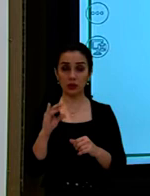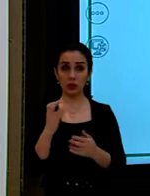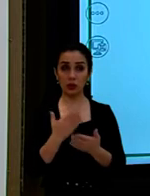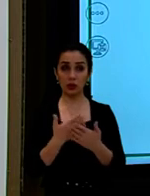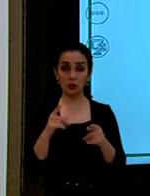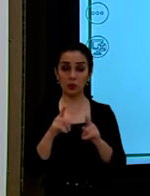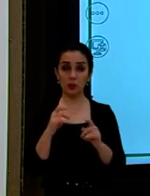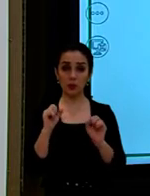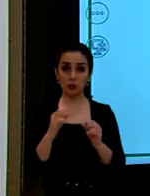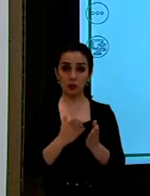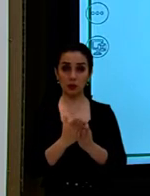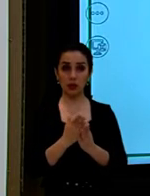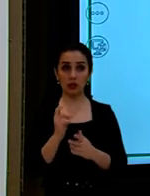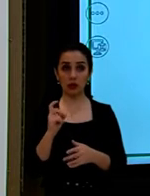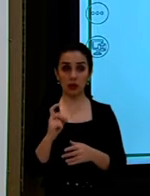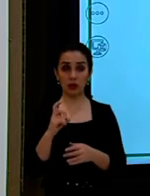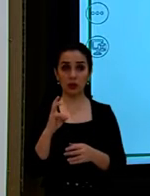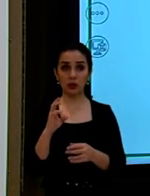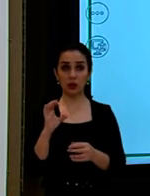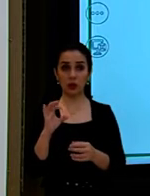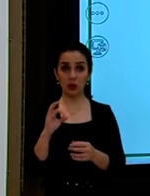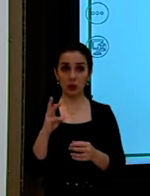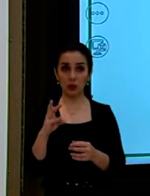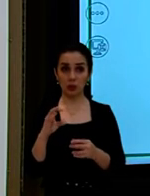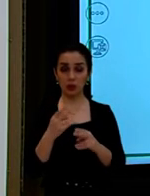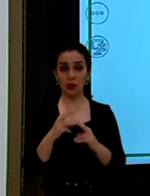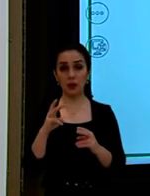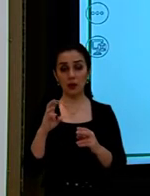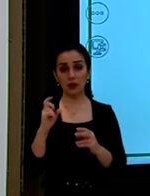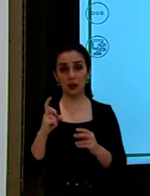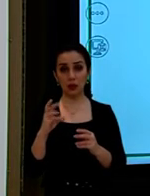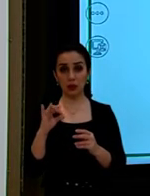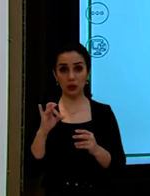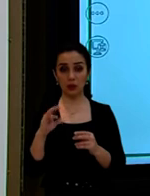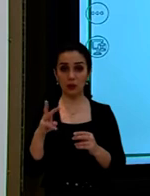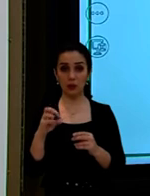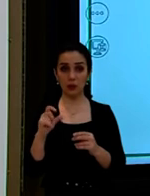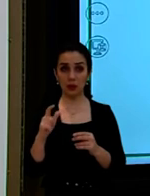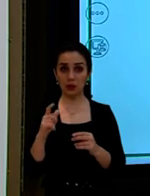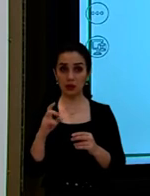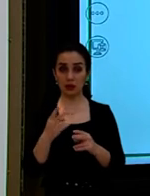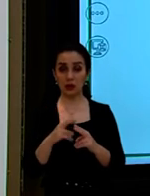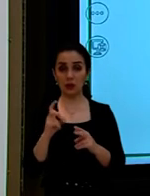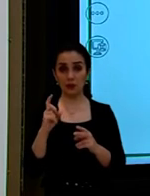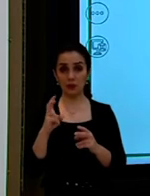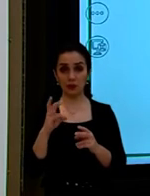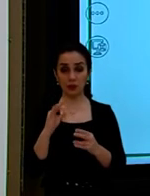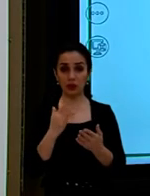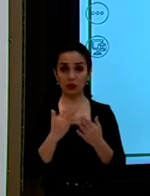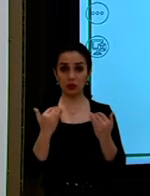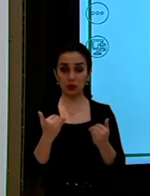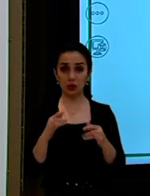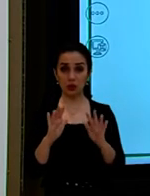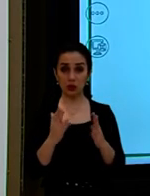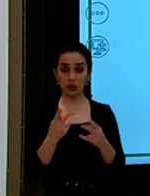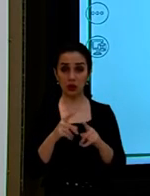у вас может служить хлорид аммония хлорид магния то есть хлор в данном случае у